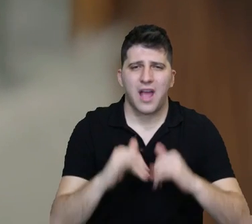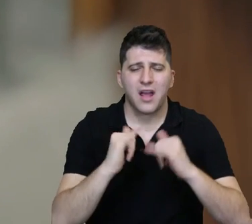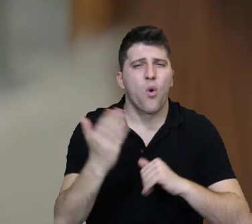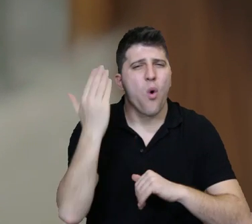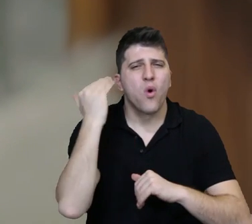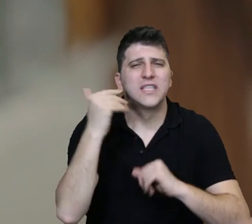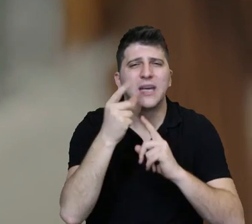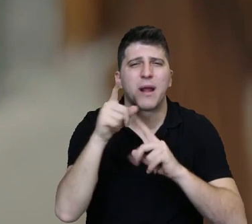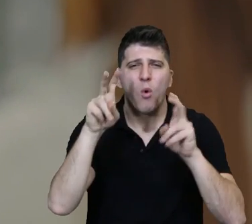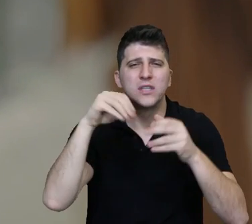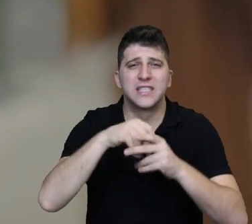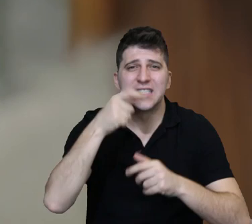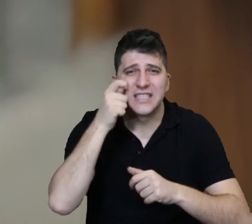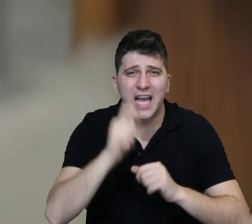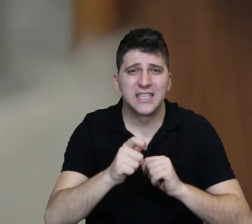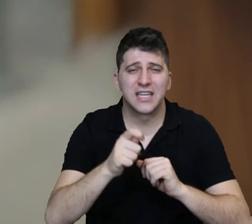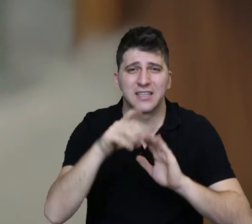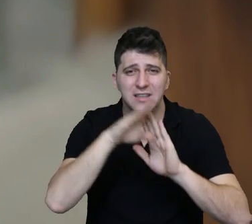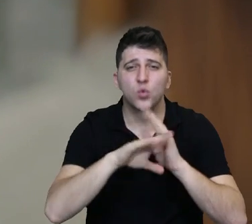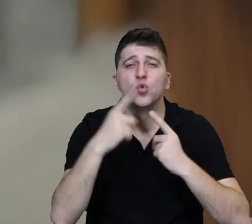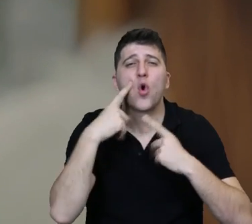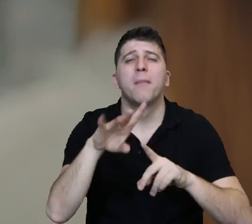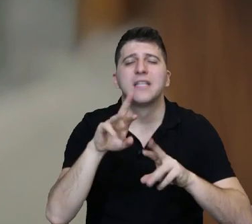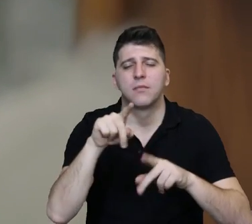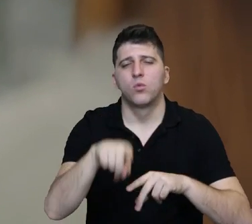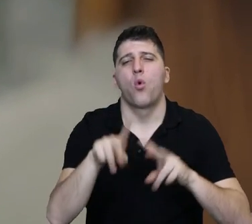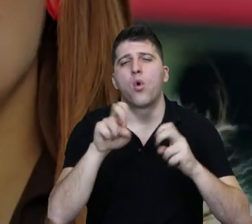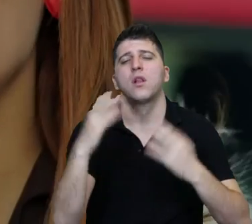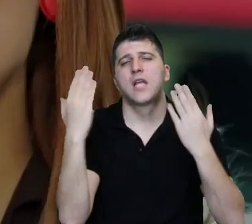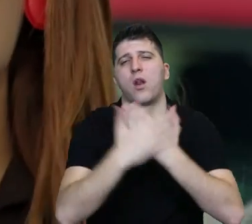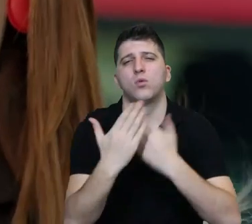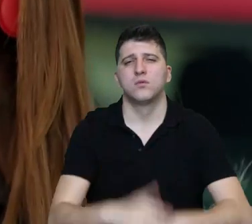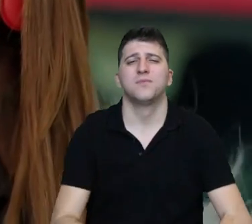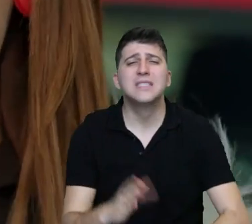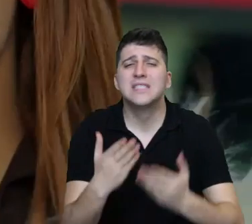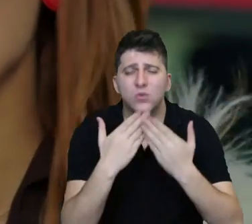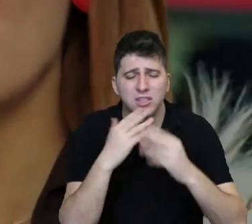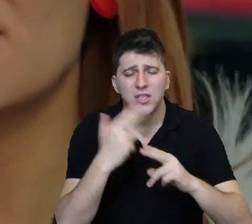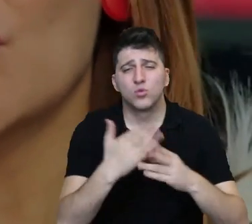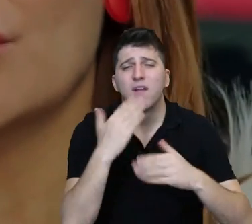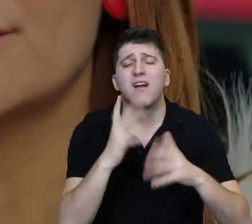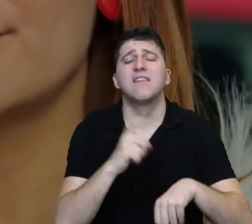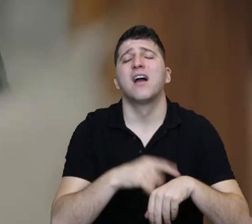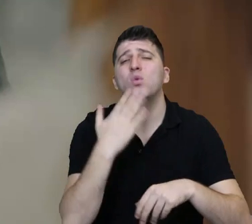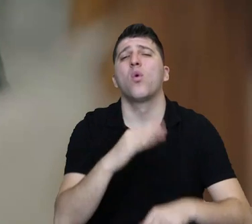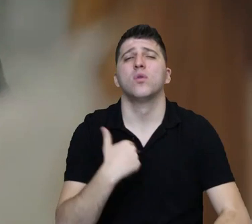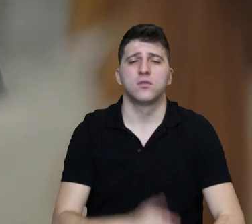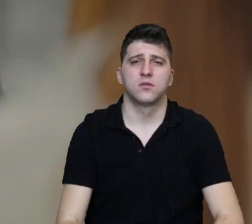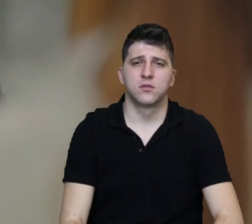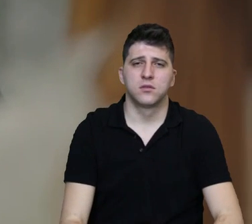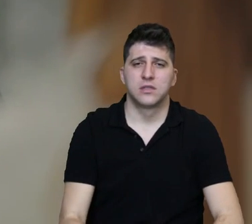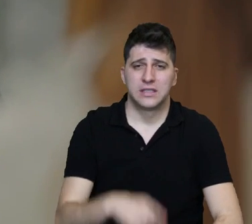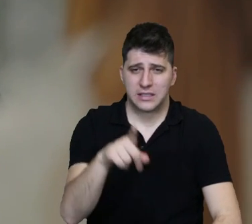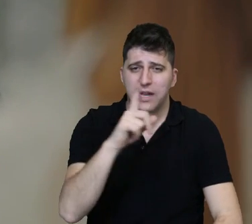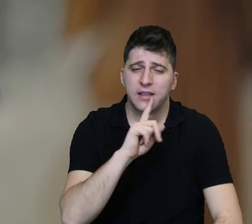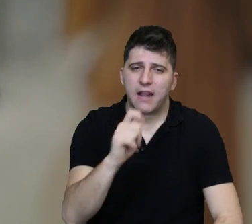zamanında İbrahim'le ilgili gerçekleri göremediğin gibi bu konuda da yanılıyorsun. Ne söyleyeceksiniz söyleyin, fazla vaktim yok. Sana